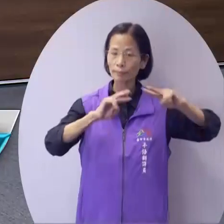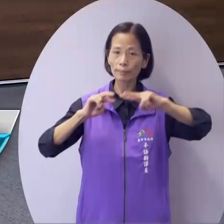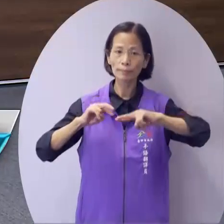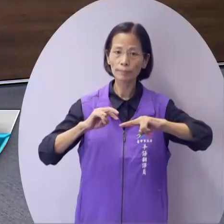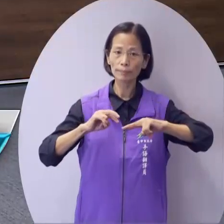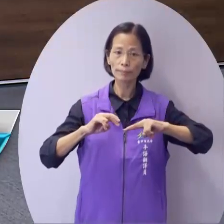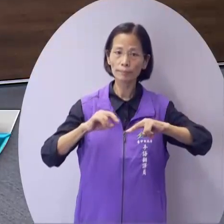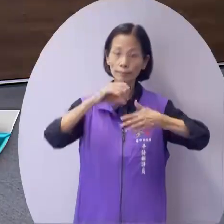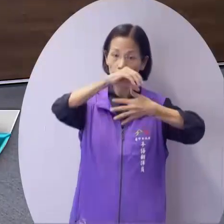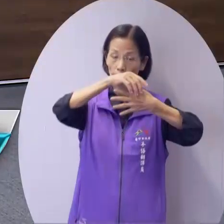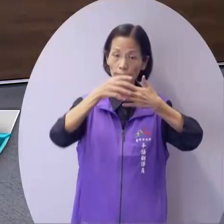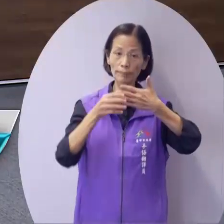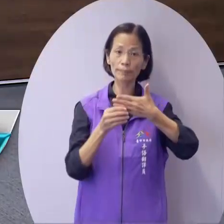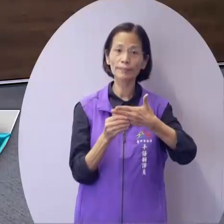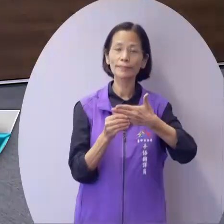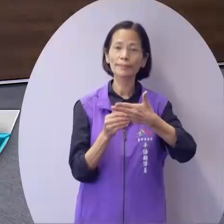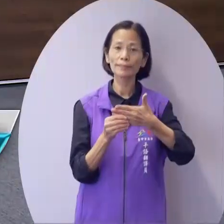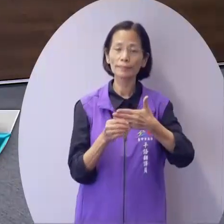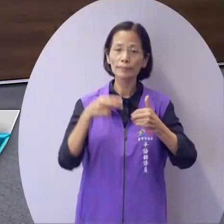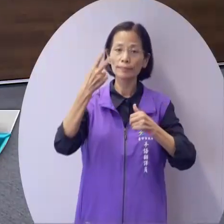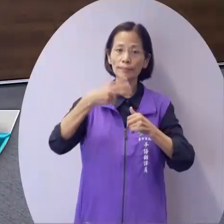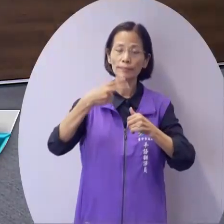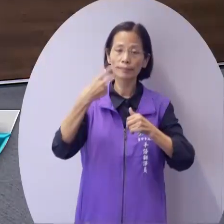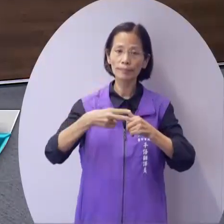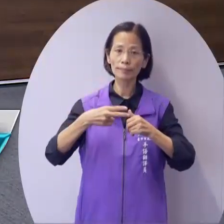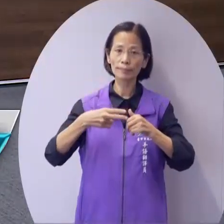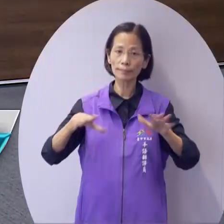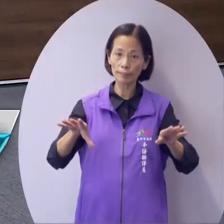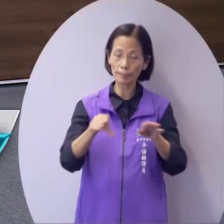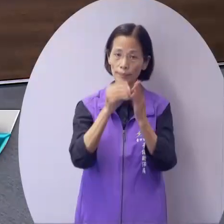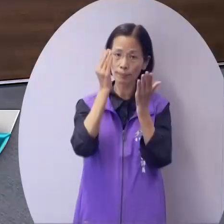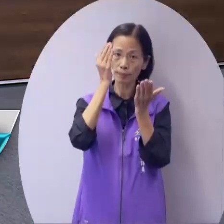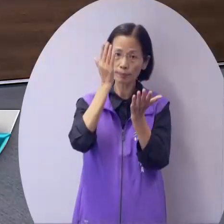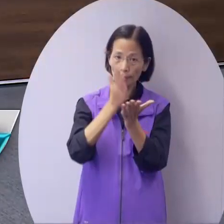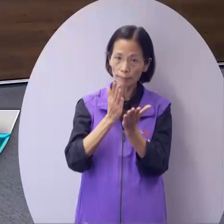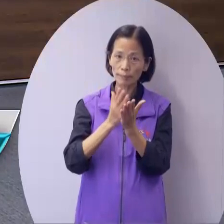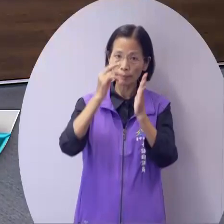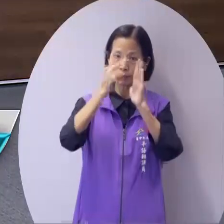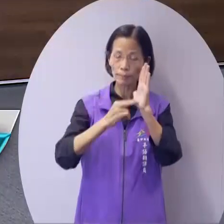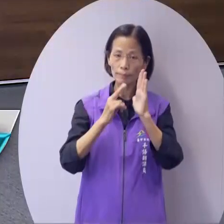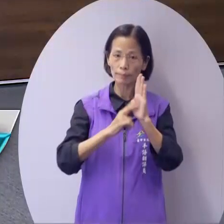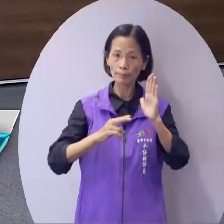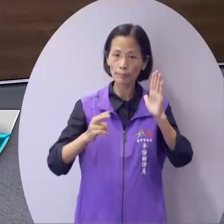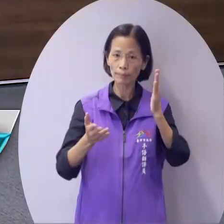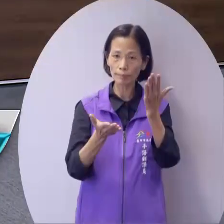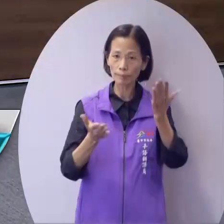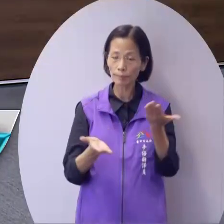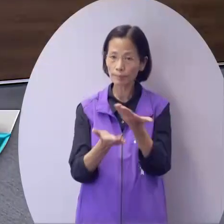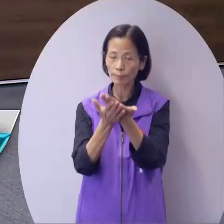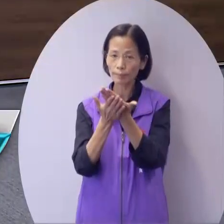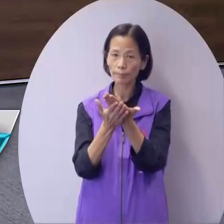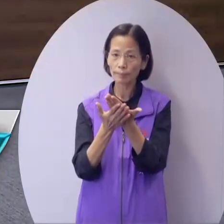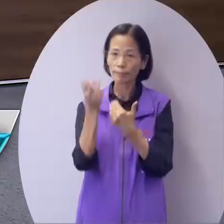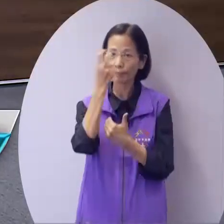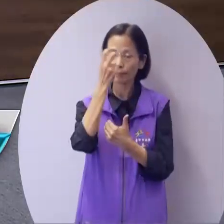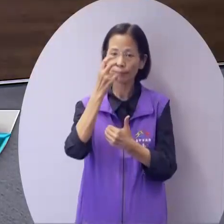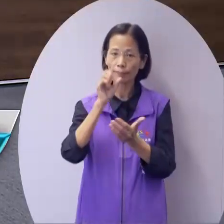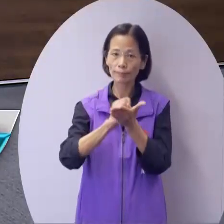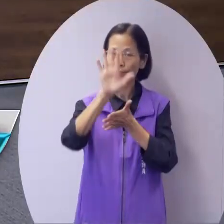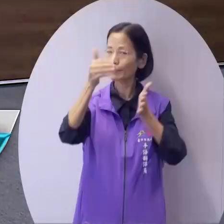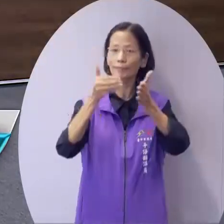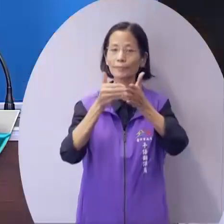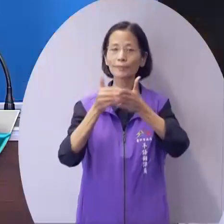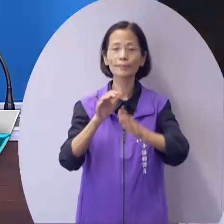那相关的条文跟总说明对照表请长官参阅。以上报